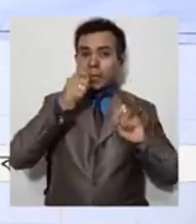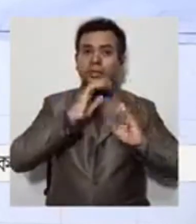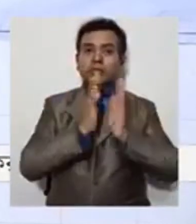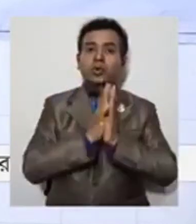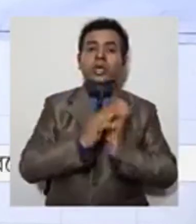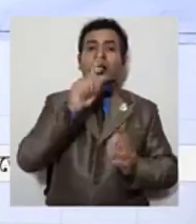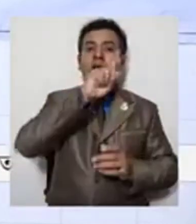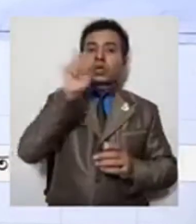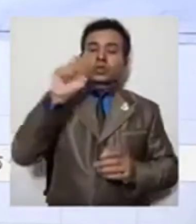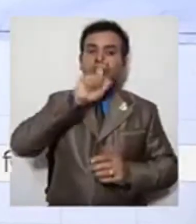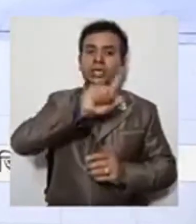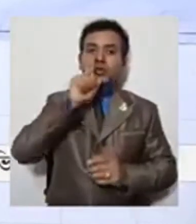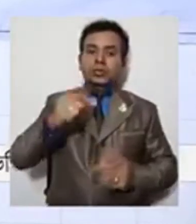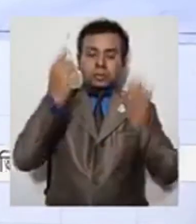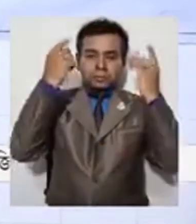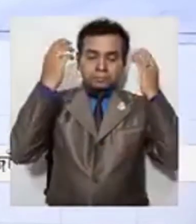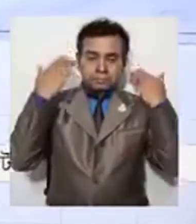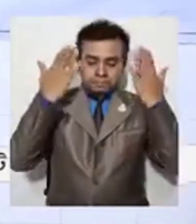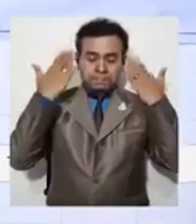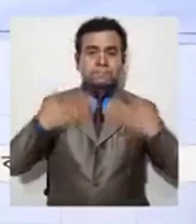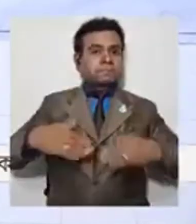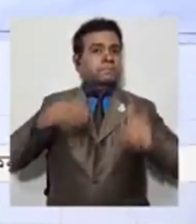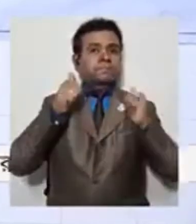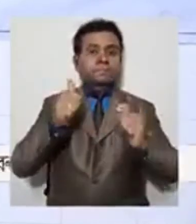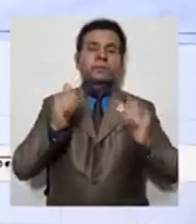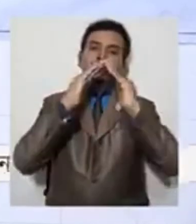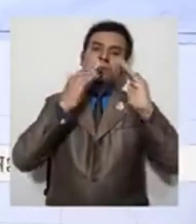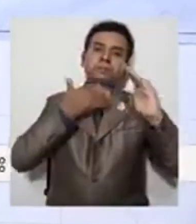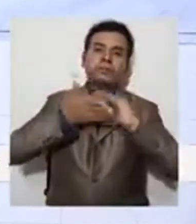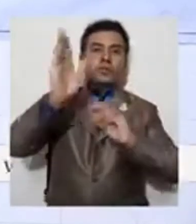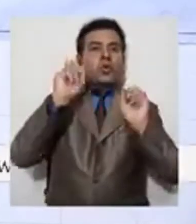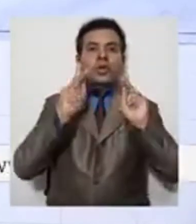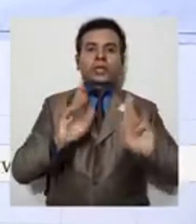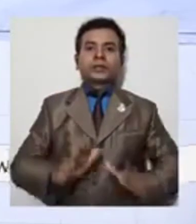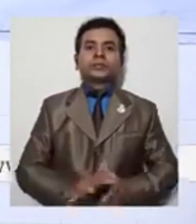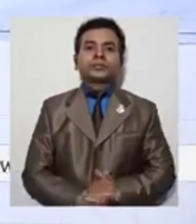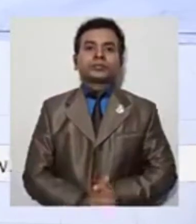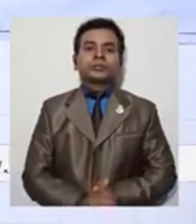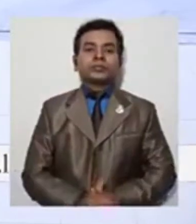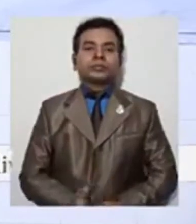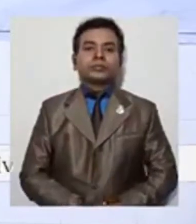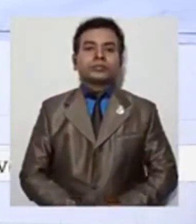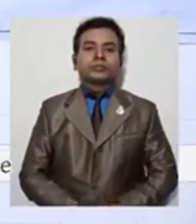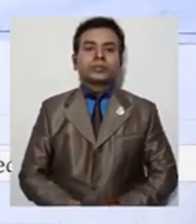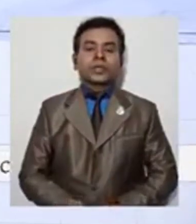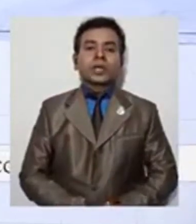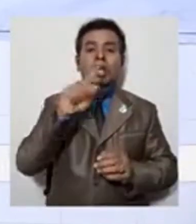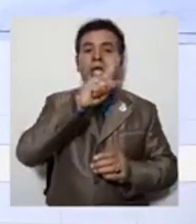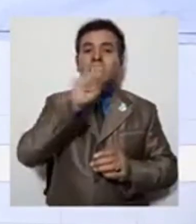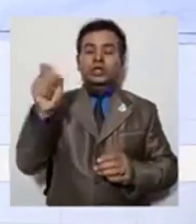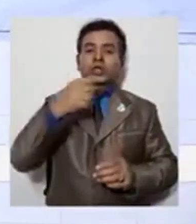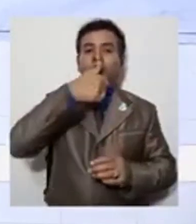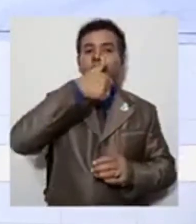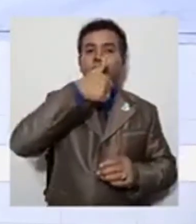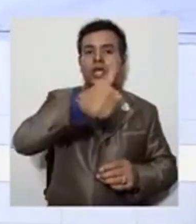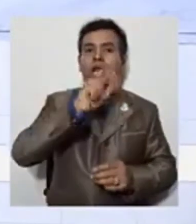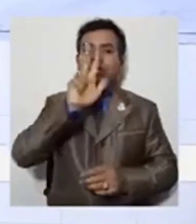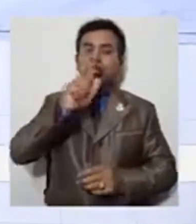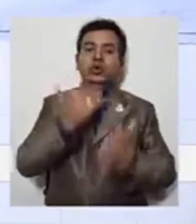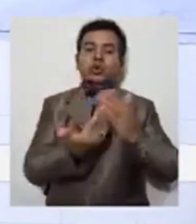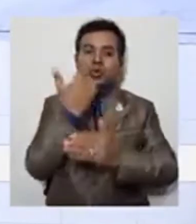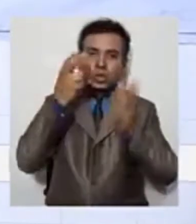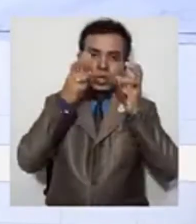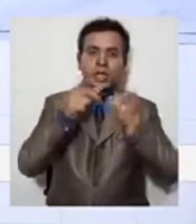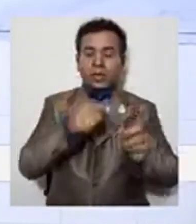গত 24 ঘন্টায় সুস্থের তালিকায় আছেন 3 জন এবং এ পর্যন্ত সুস্থ হয়েছেন 177 জন আমাদের